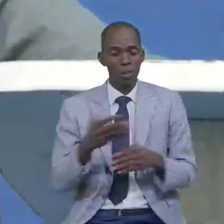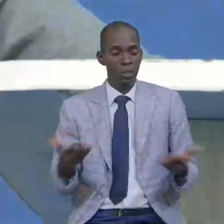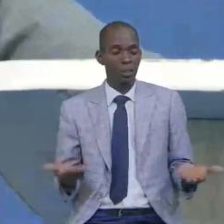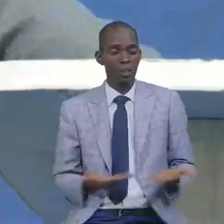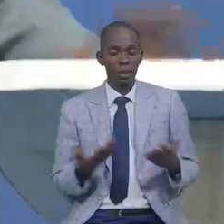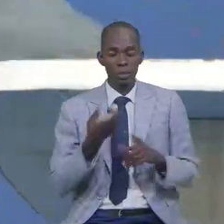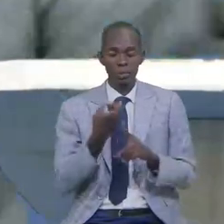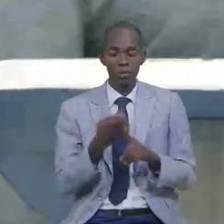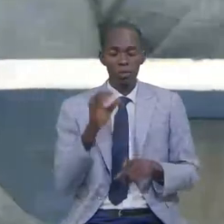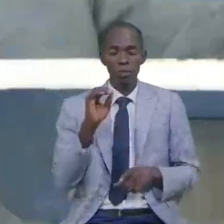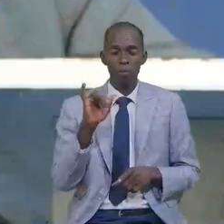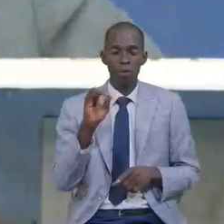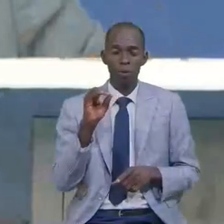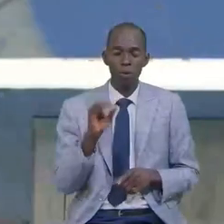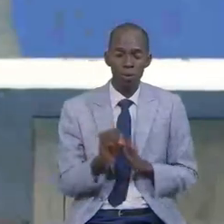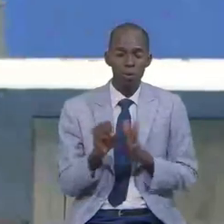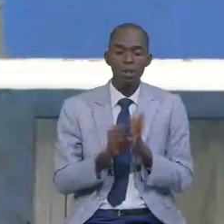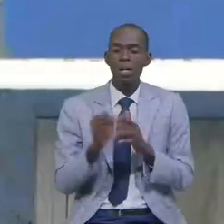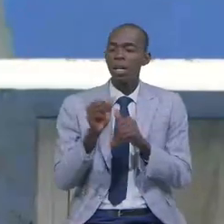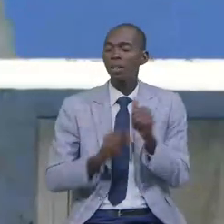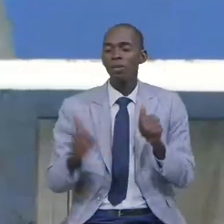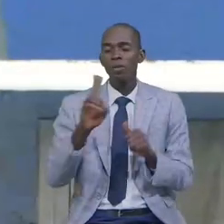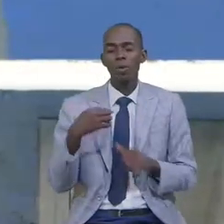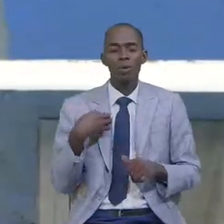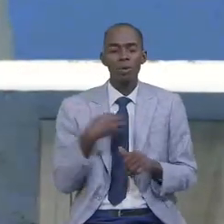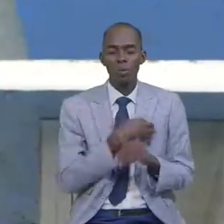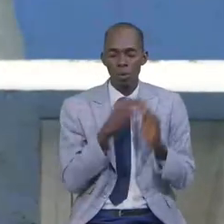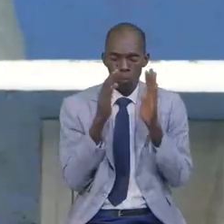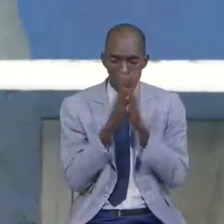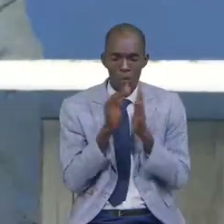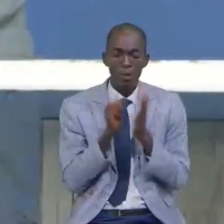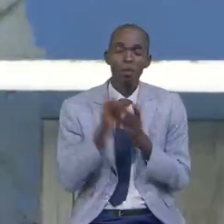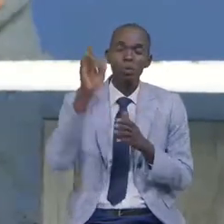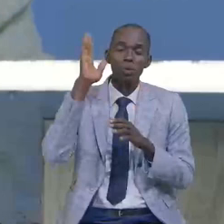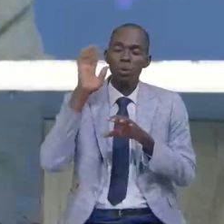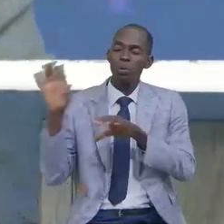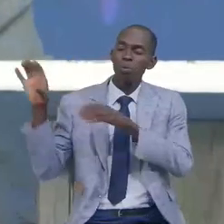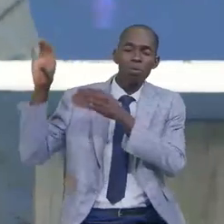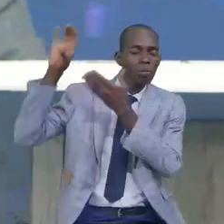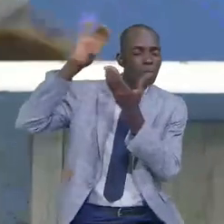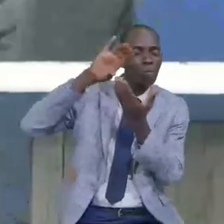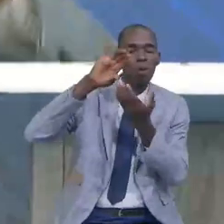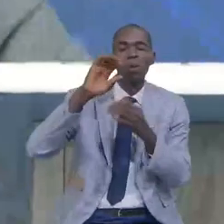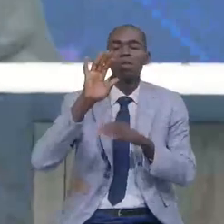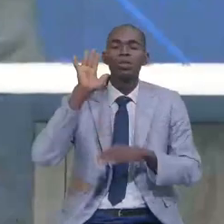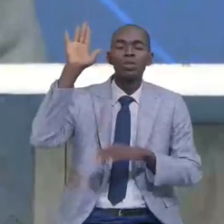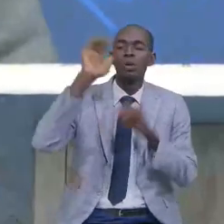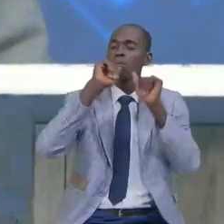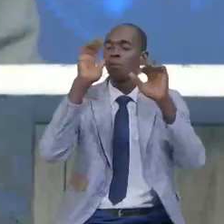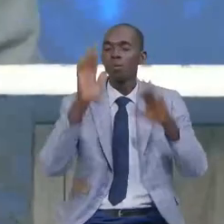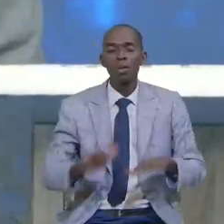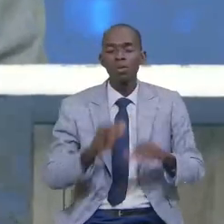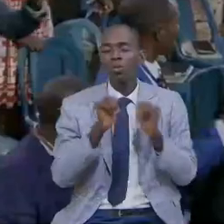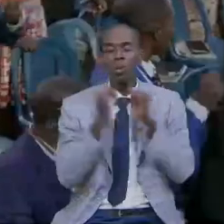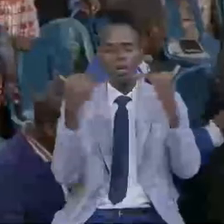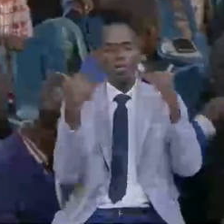Alpha, partout, nous prions. Que tu déverses tes bénédictions sans limite au nom